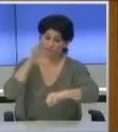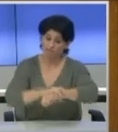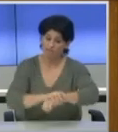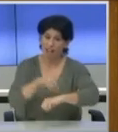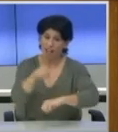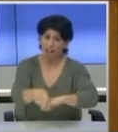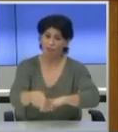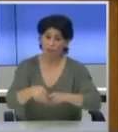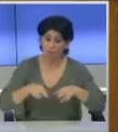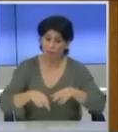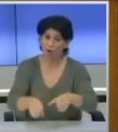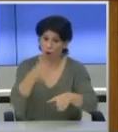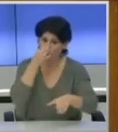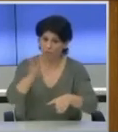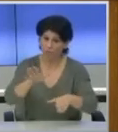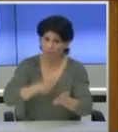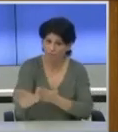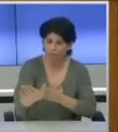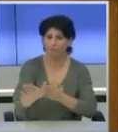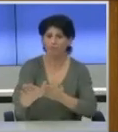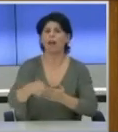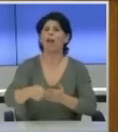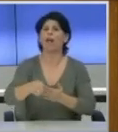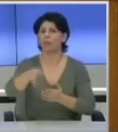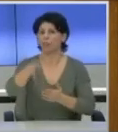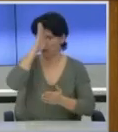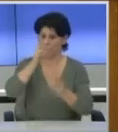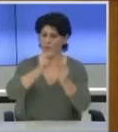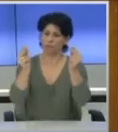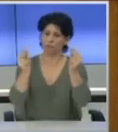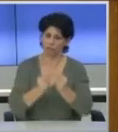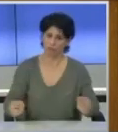ολισθηρό δρόμο ότι θα υποστούν τις συνέπειες των επιλογών τους.